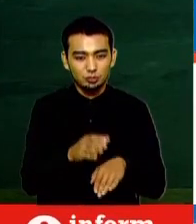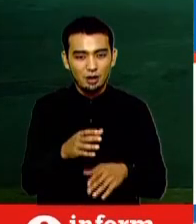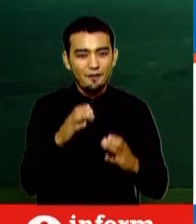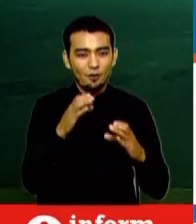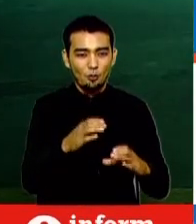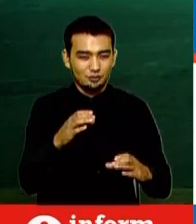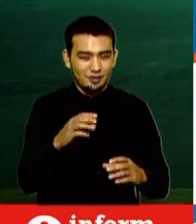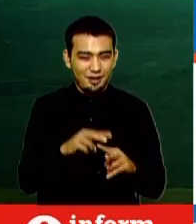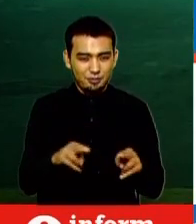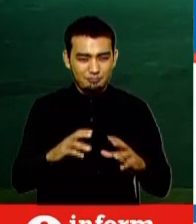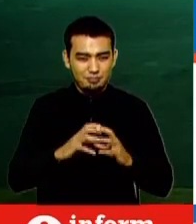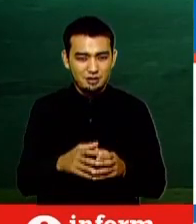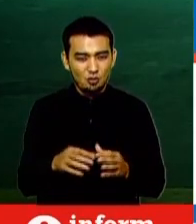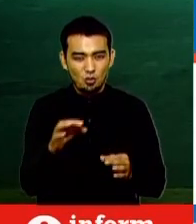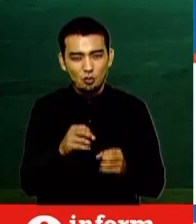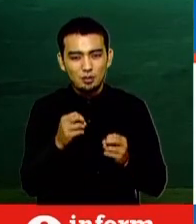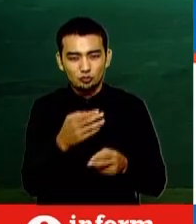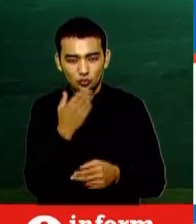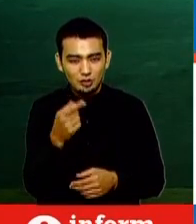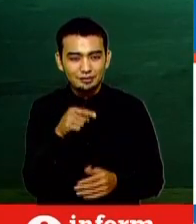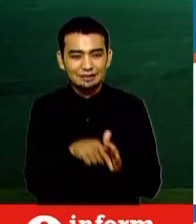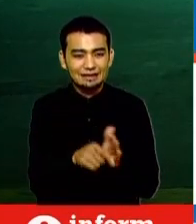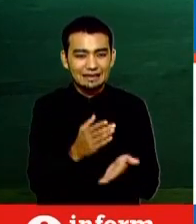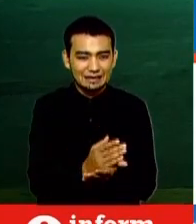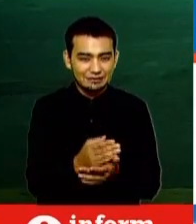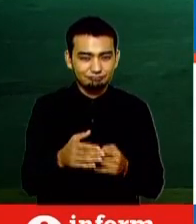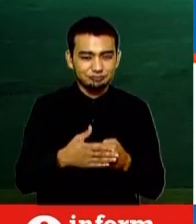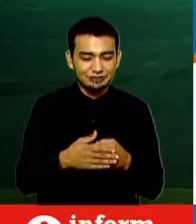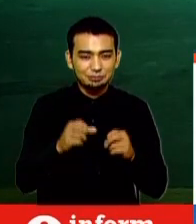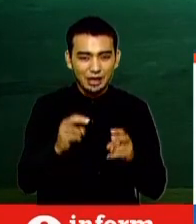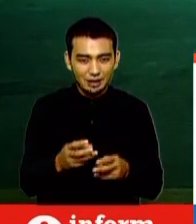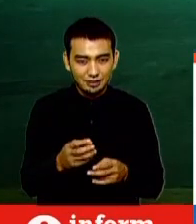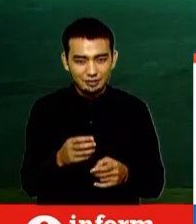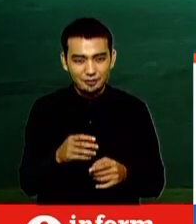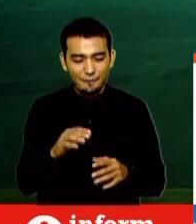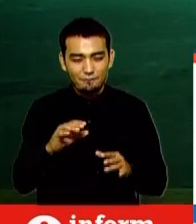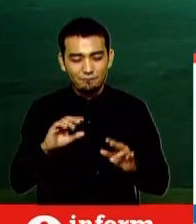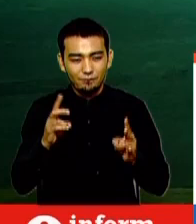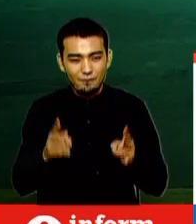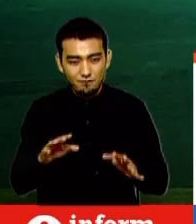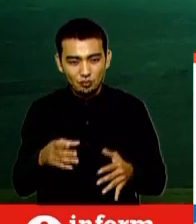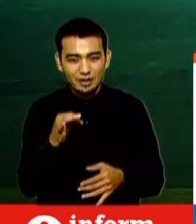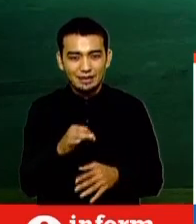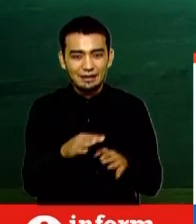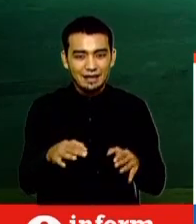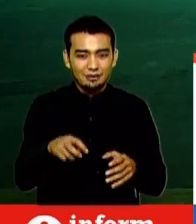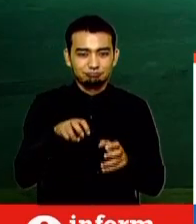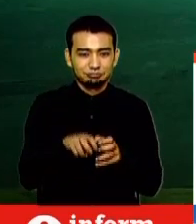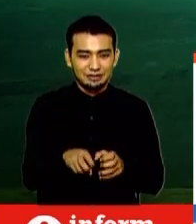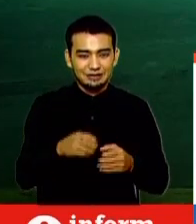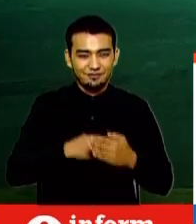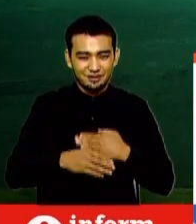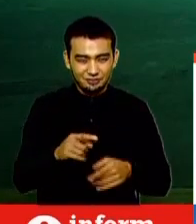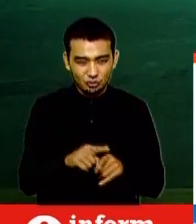соответствуют международным стандартам безопасности. В них имеются аварийный выход, ремни безопасности, пандус для детей с ограниченными возможностями,